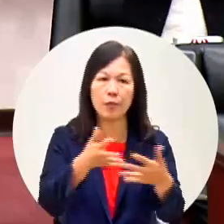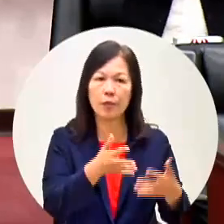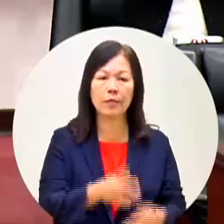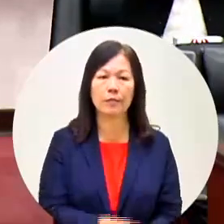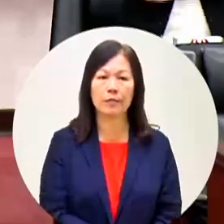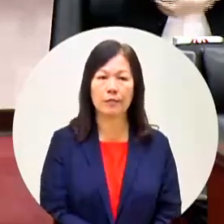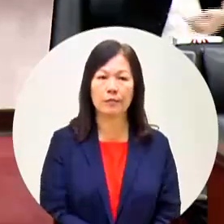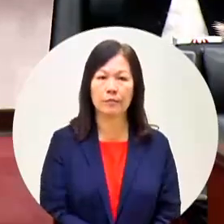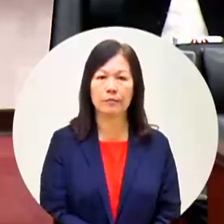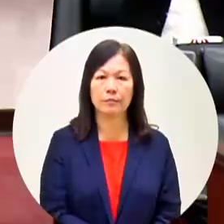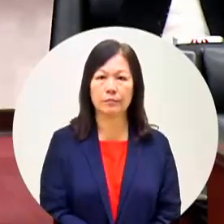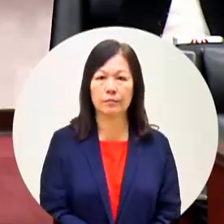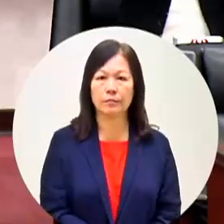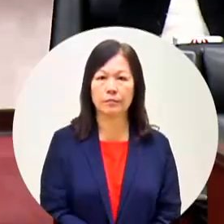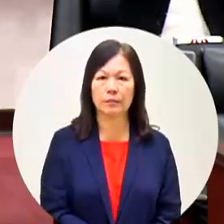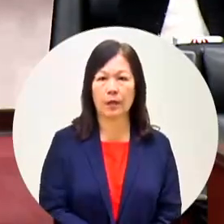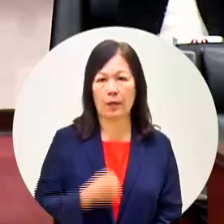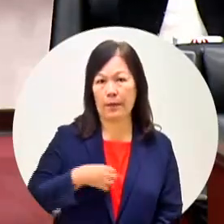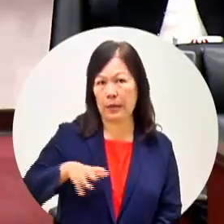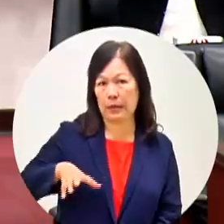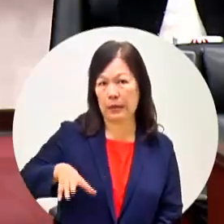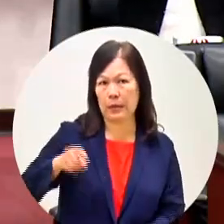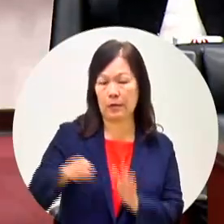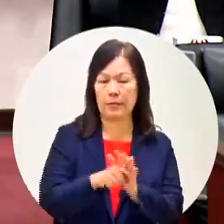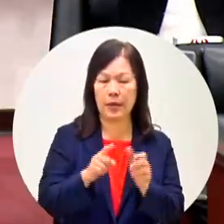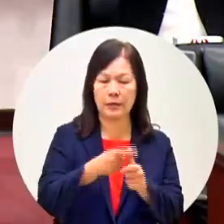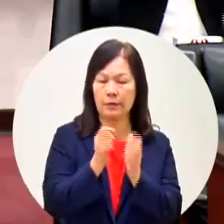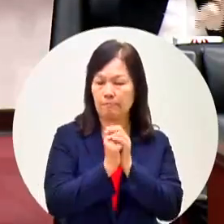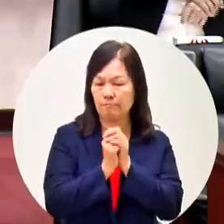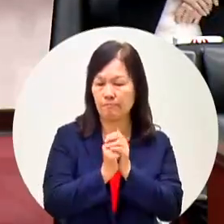六位先恭喜安